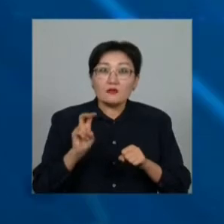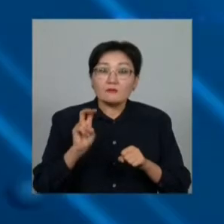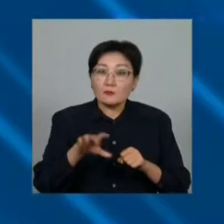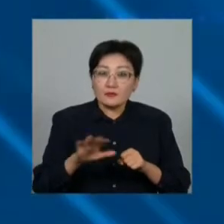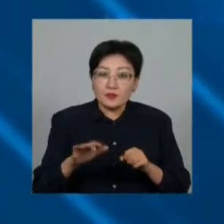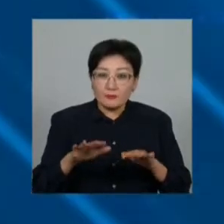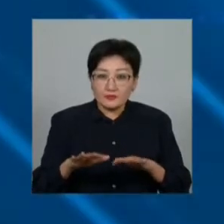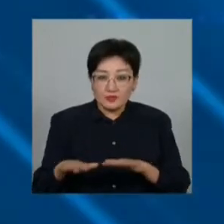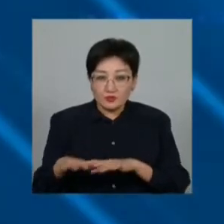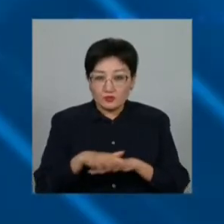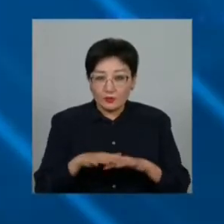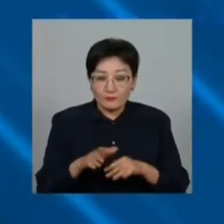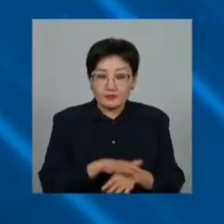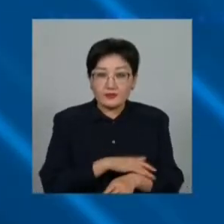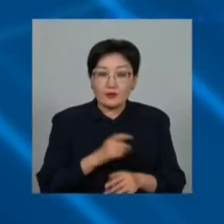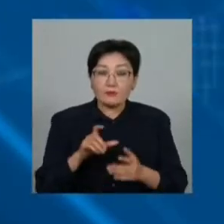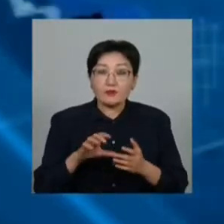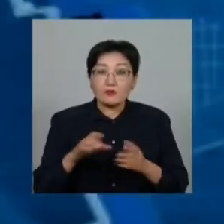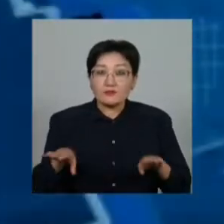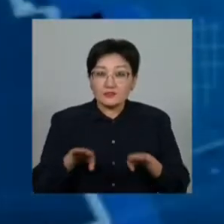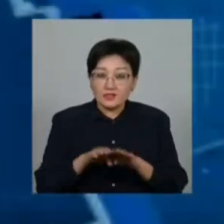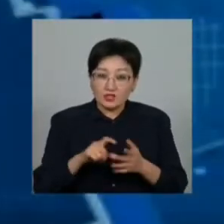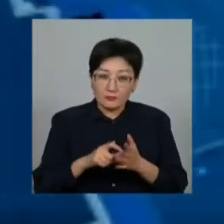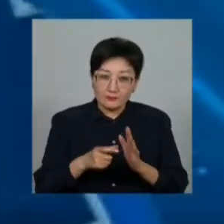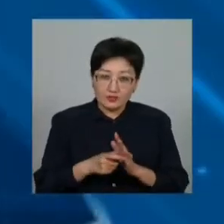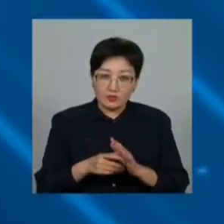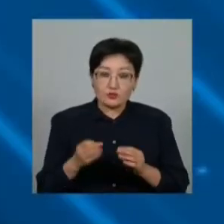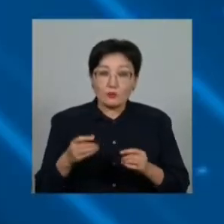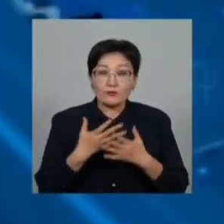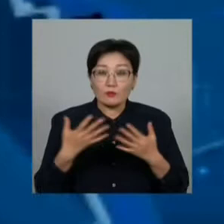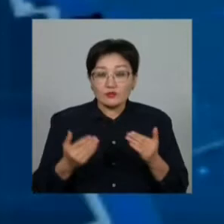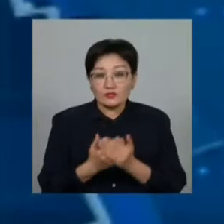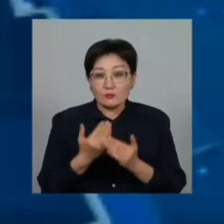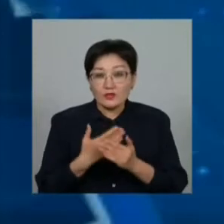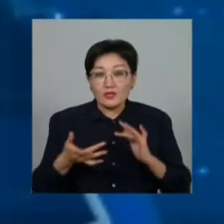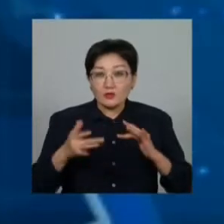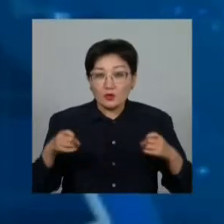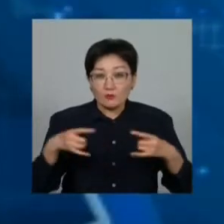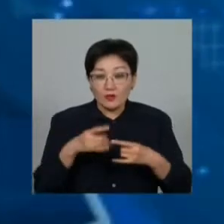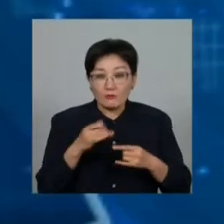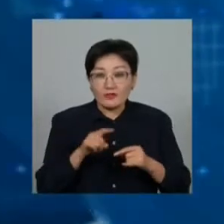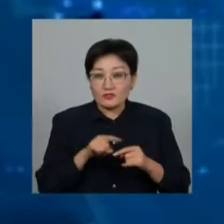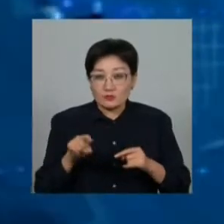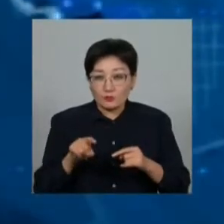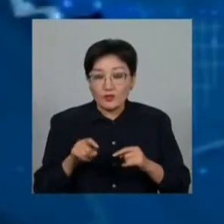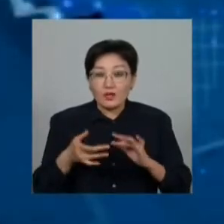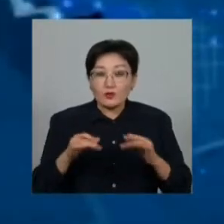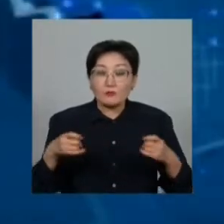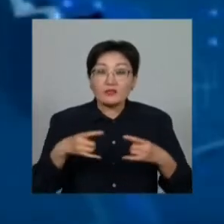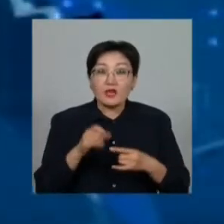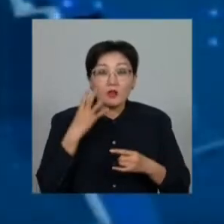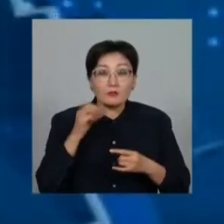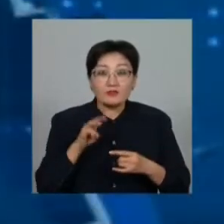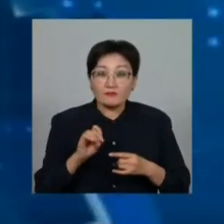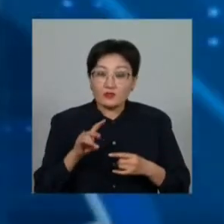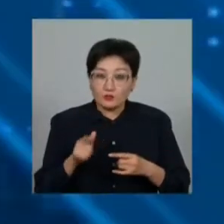от посещения и длительного пребывания в закрытых помещениях еще больше новостей на нашем сайте алматы . тебе youtube канале алматы